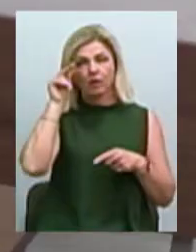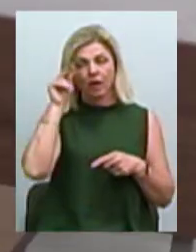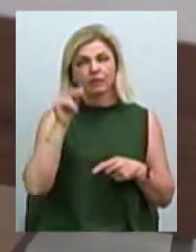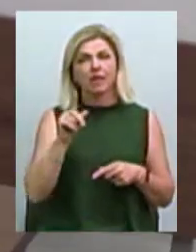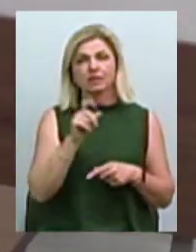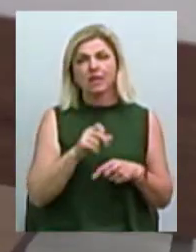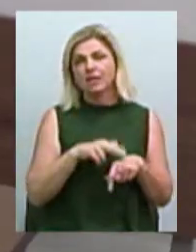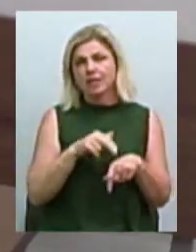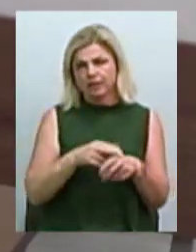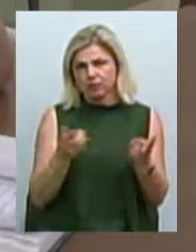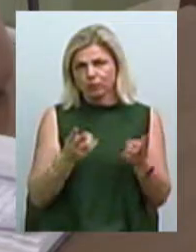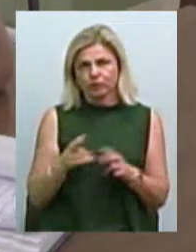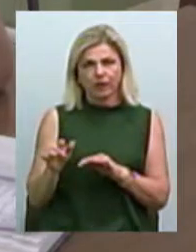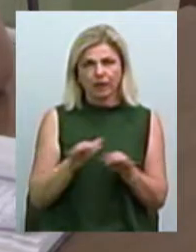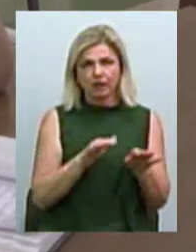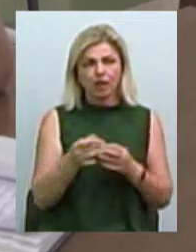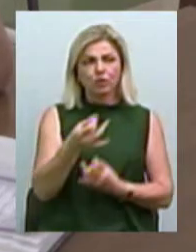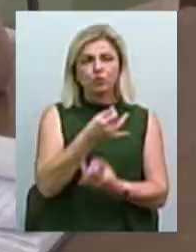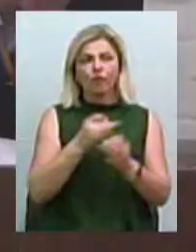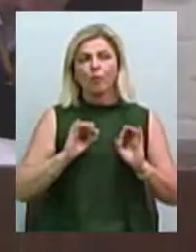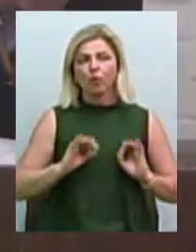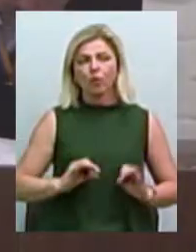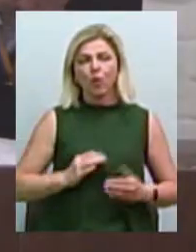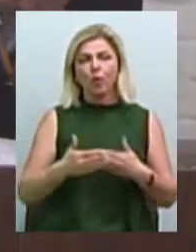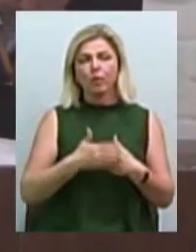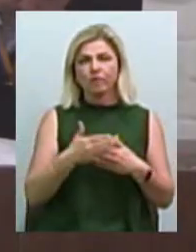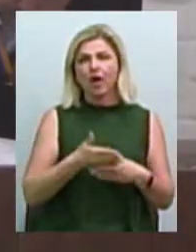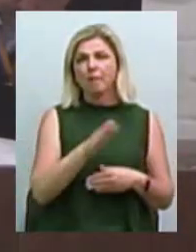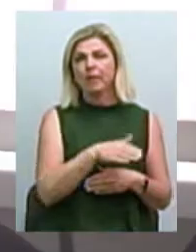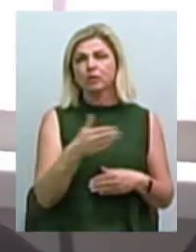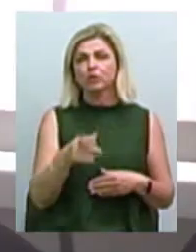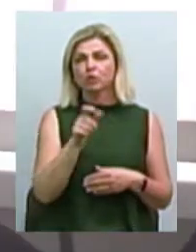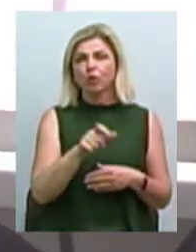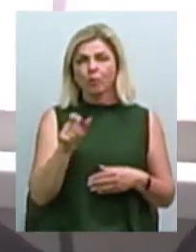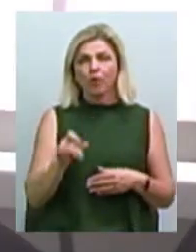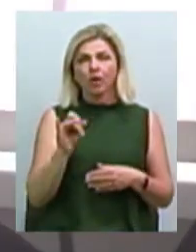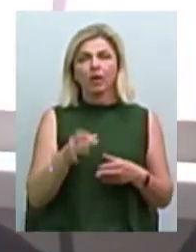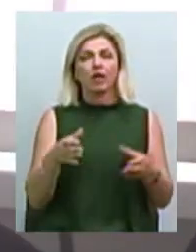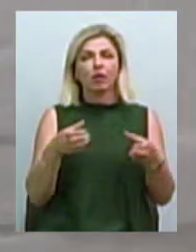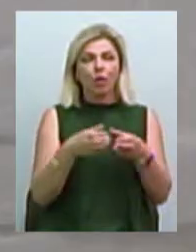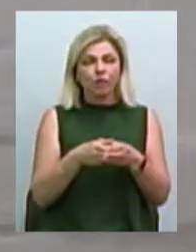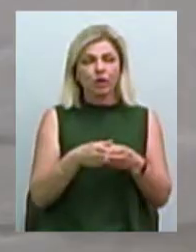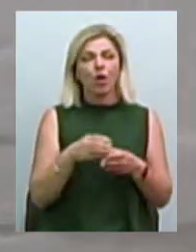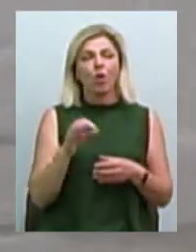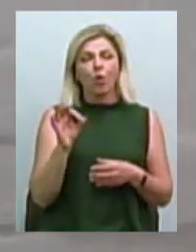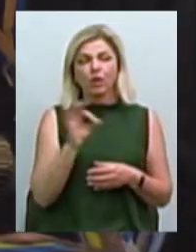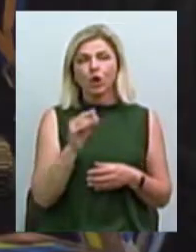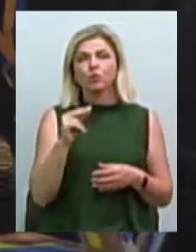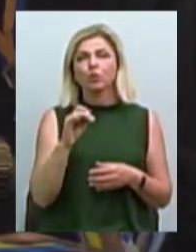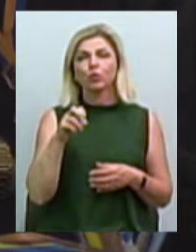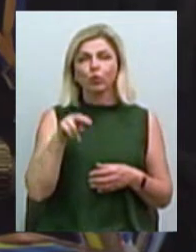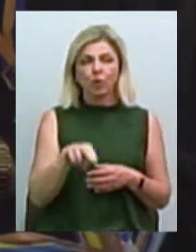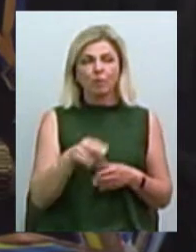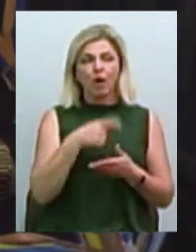слідчих діях. Порадившись із прокурором, обвинуваченим та між собою, суддівська колегія у складі Володимира Олейнікова, Олександра Чулупа та Світлани